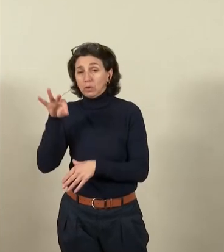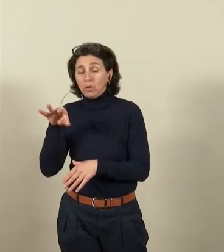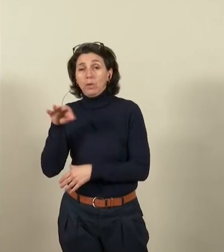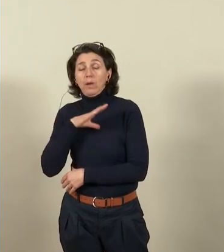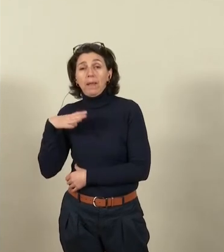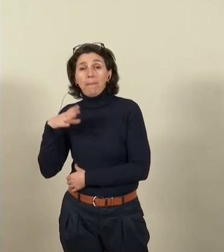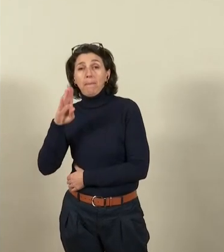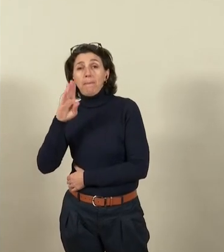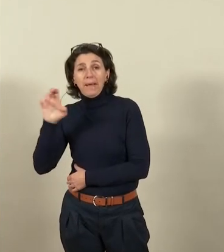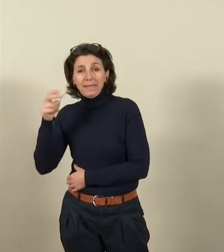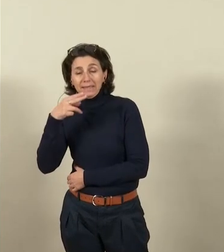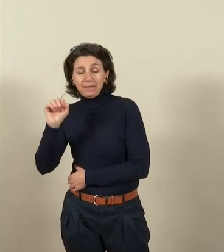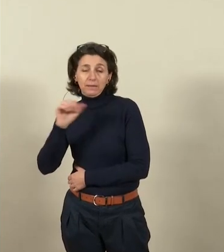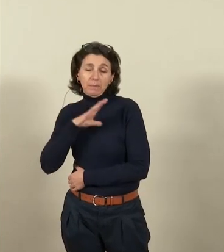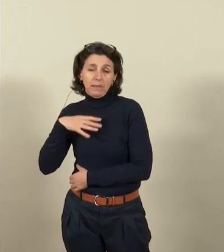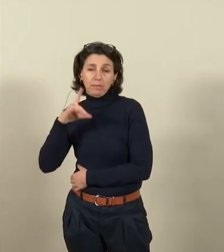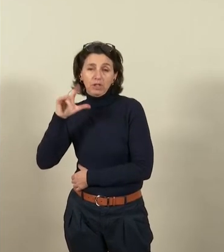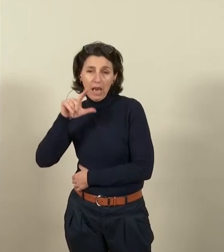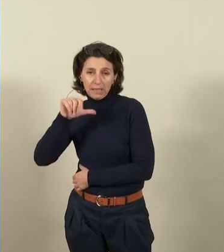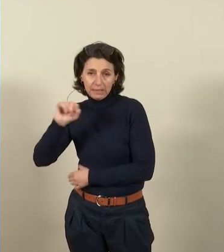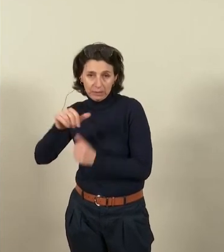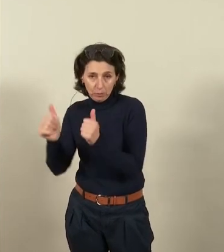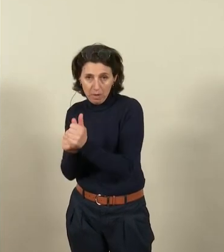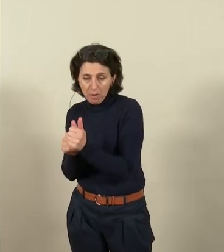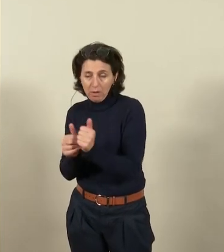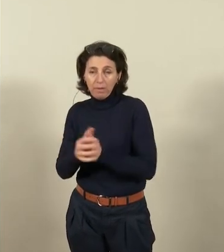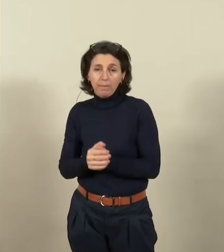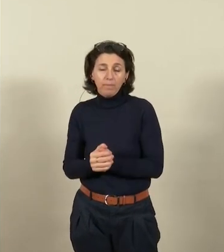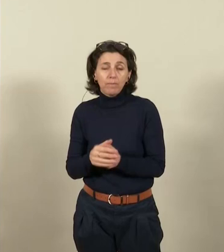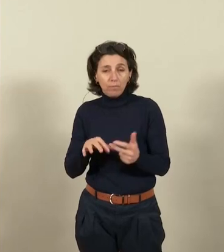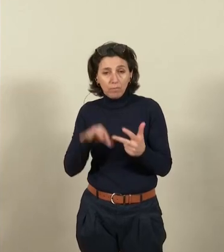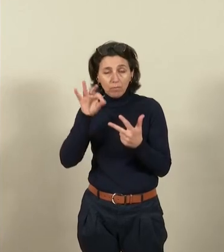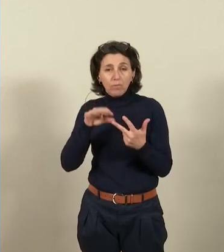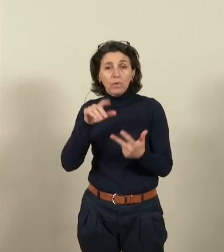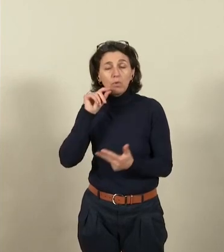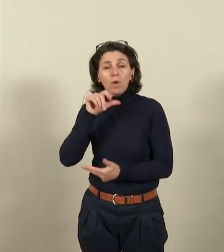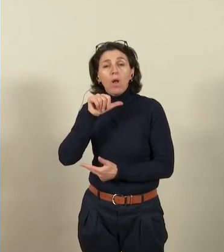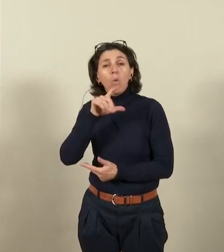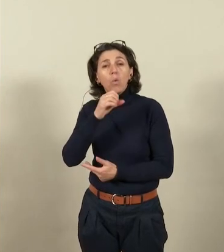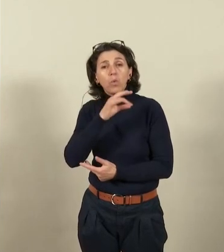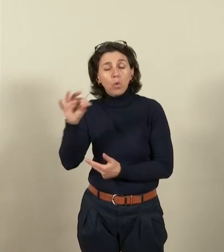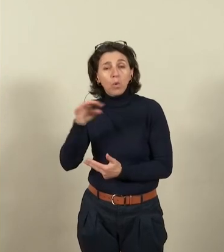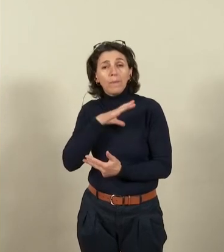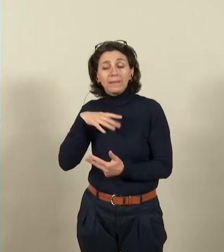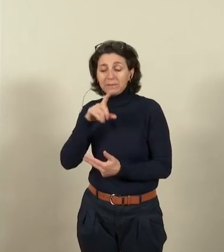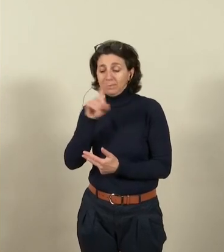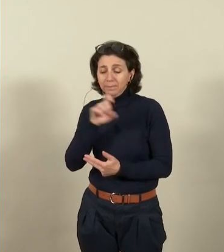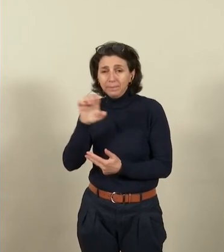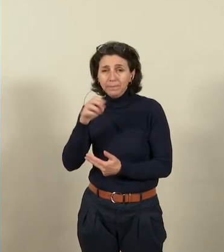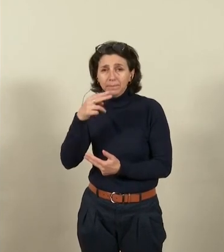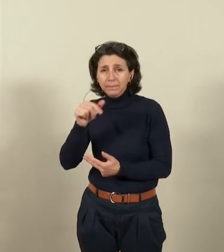Vince avec Madame Chalas son suppléante et sont élu monsieur aloto avec Madame Zenati